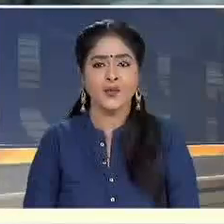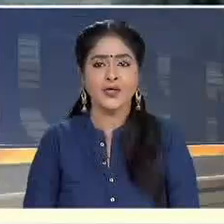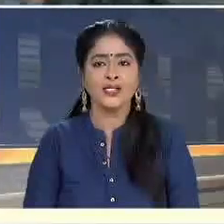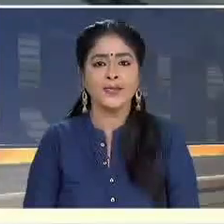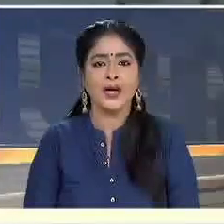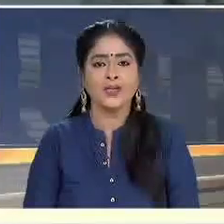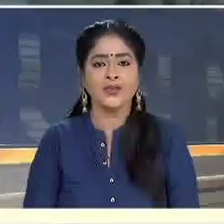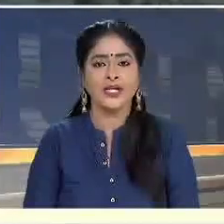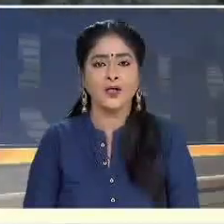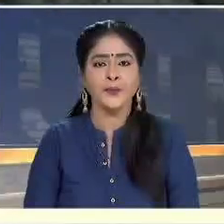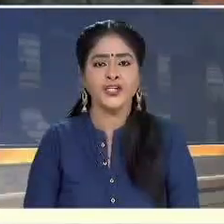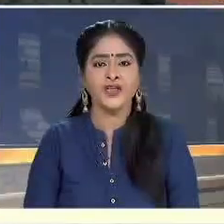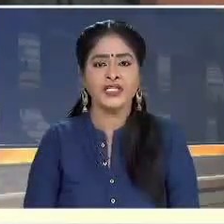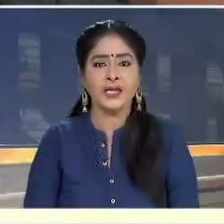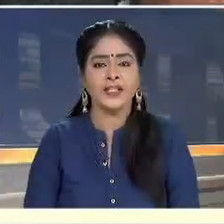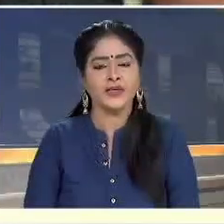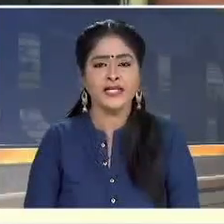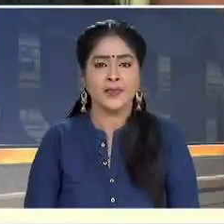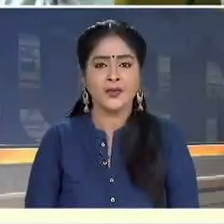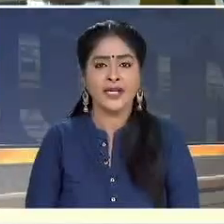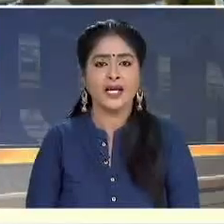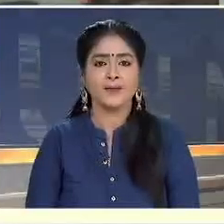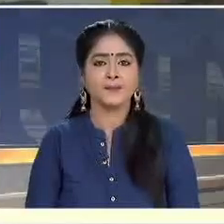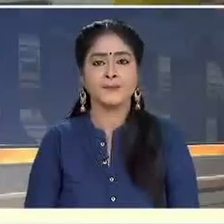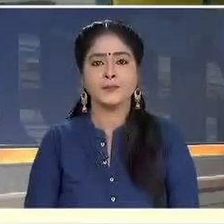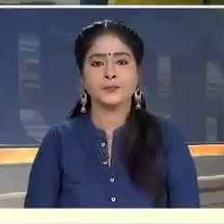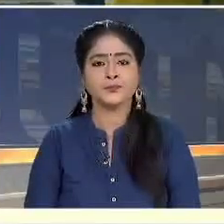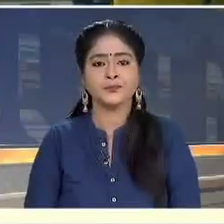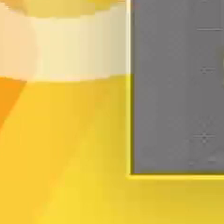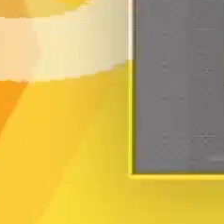சேர்க்கப்பட்டவர்களின் செல்போன்கள், சிம் கார்டு விவரங்களும் பென்டிரைவில் சேமித்து வழங்கப்பட்டுள்ளன.